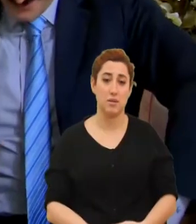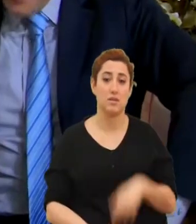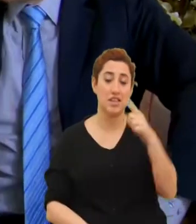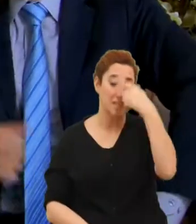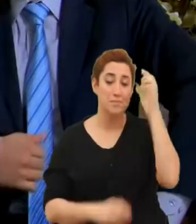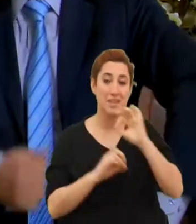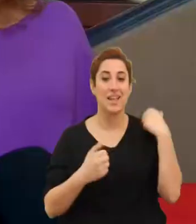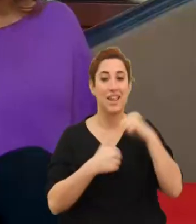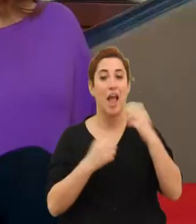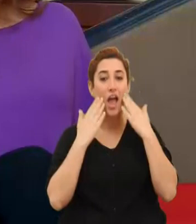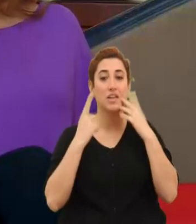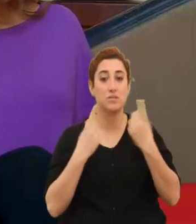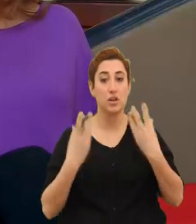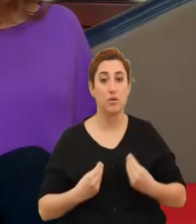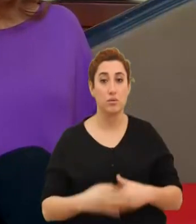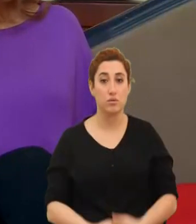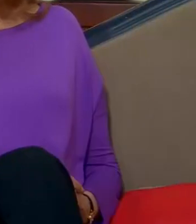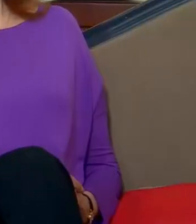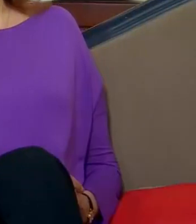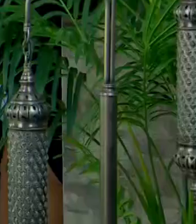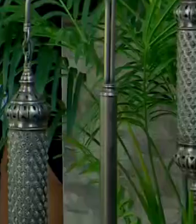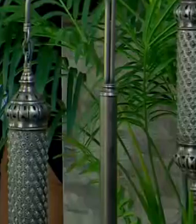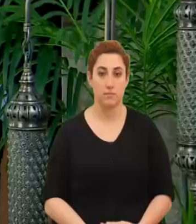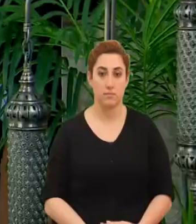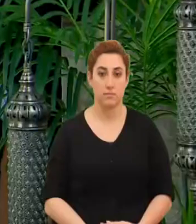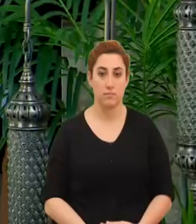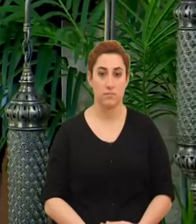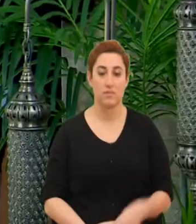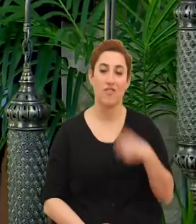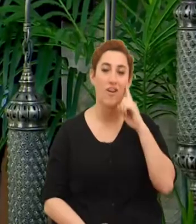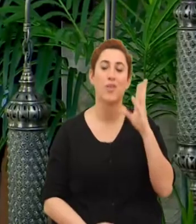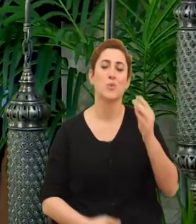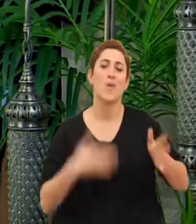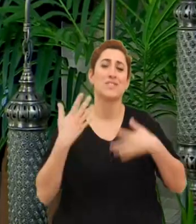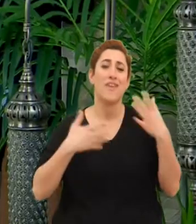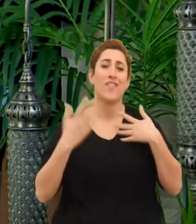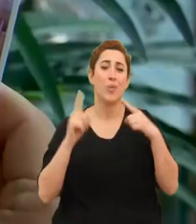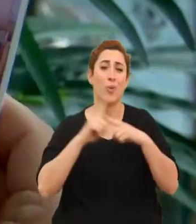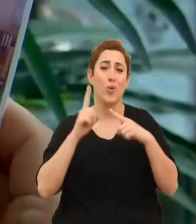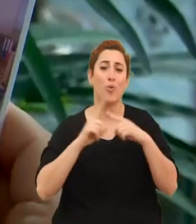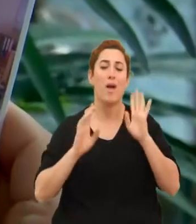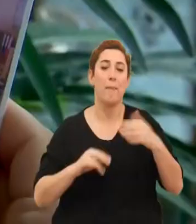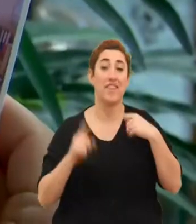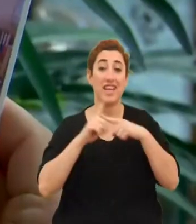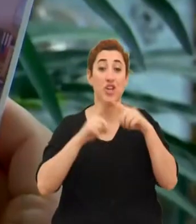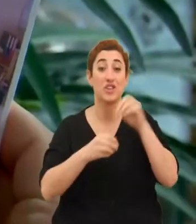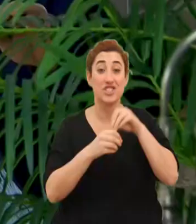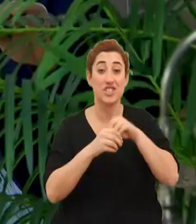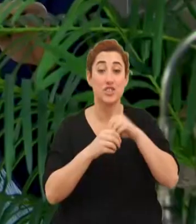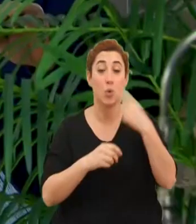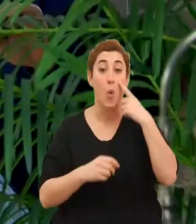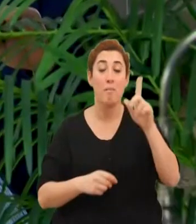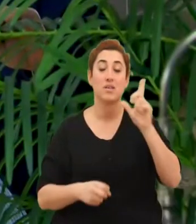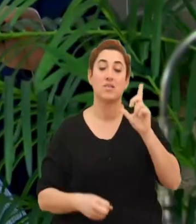Senin bahtsızlığın gene hayırlı bir şeye vesile oldu yani. Vallahi yani öyle sevindi ki Tuğba. Yani bana teşekkür etmek